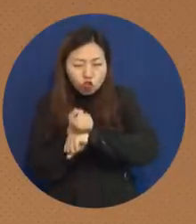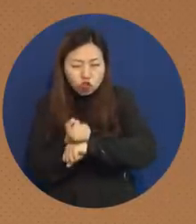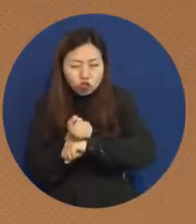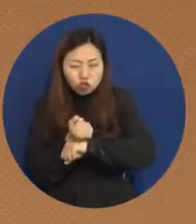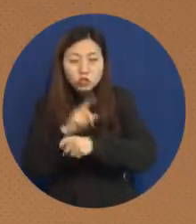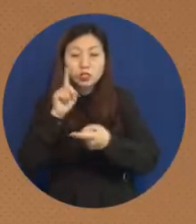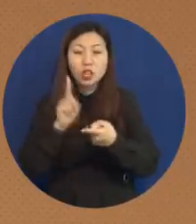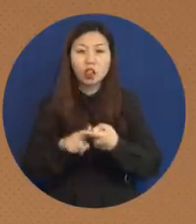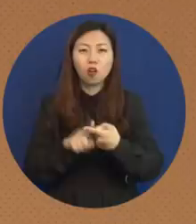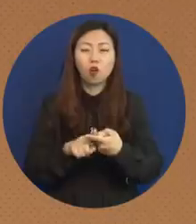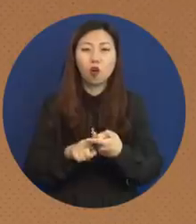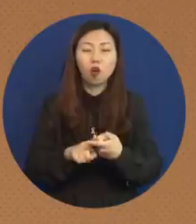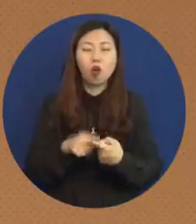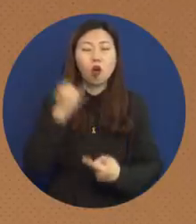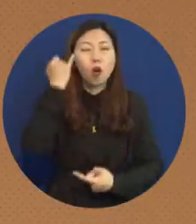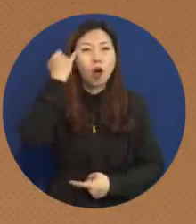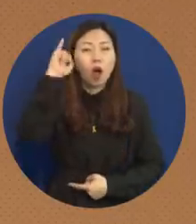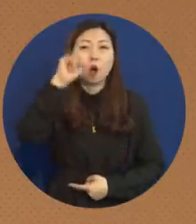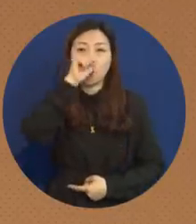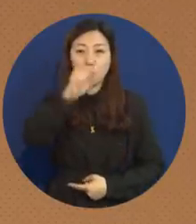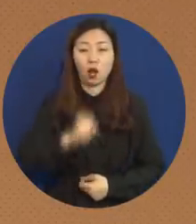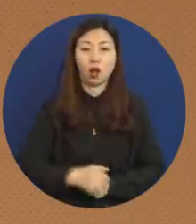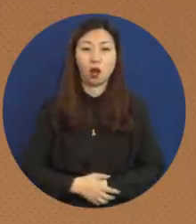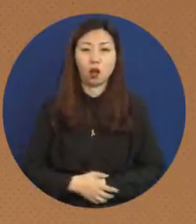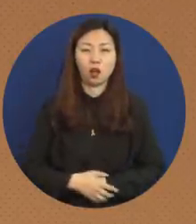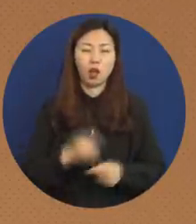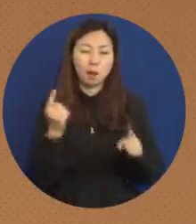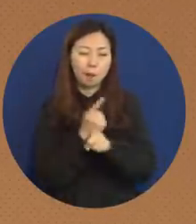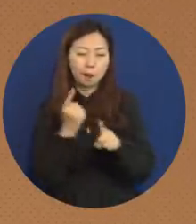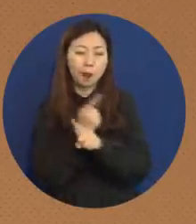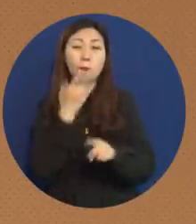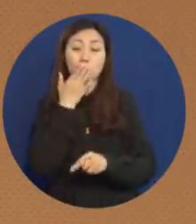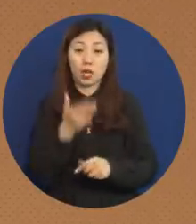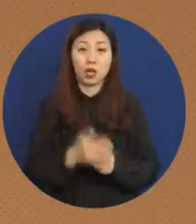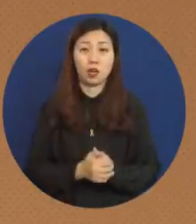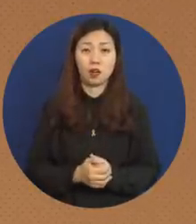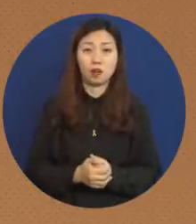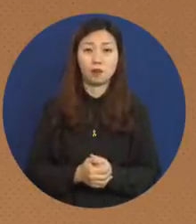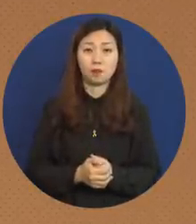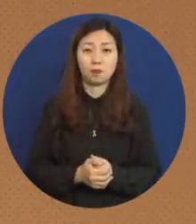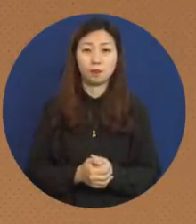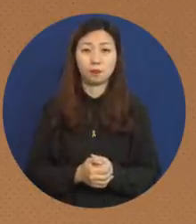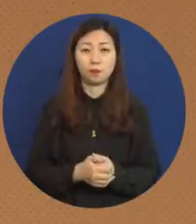건이 머리가 굉장히 창조적으로 바뀌게 되는 거거든요.